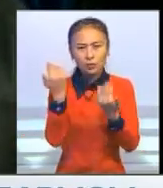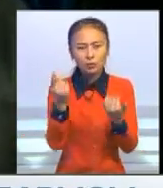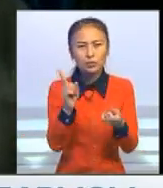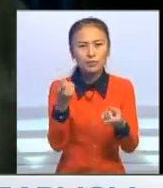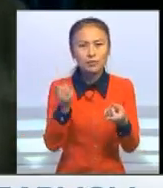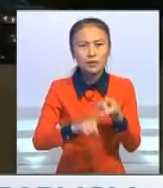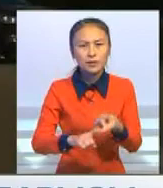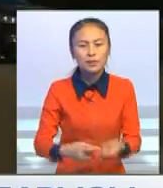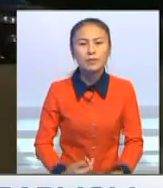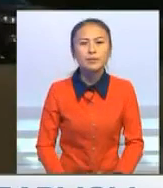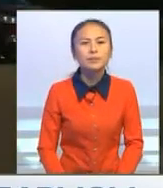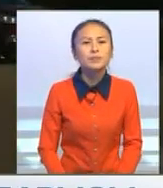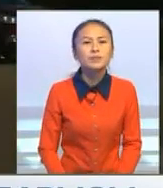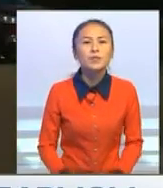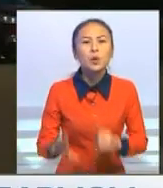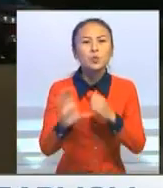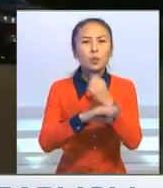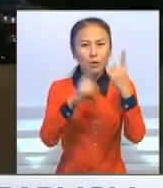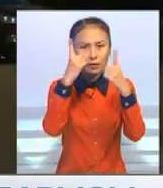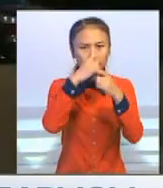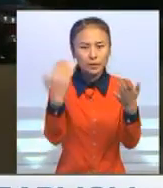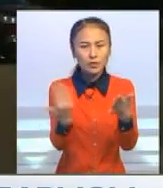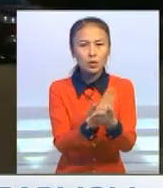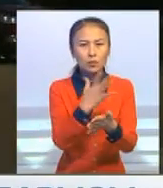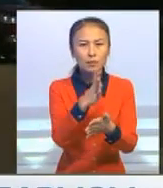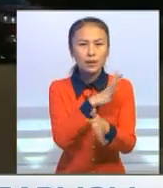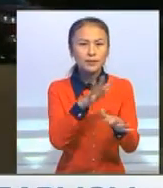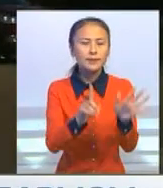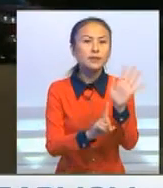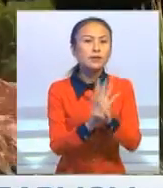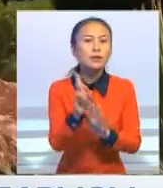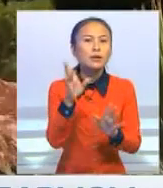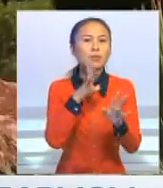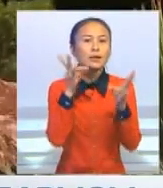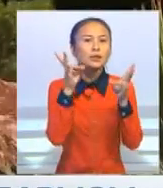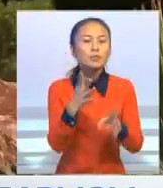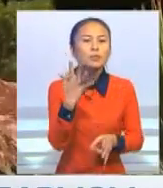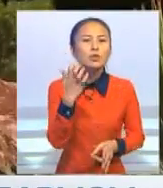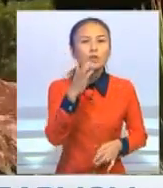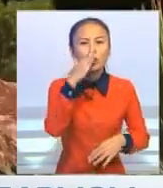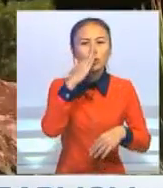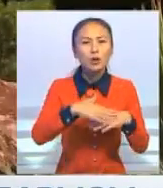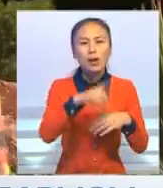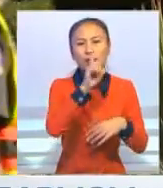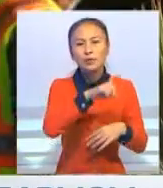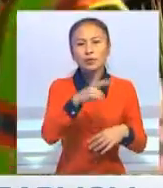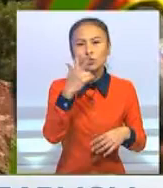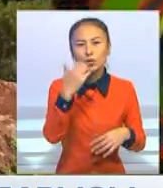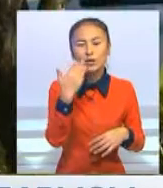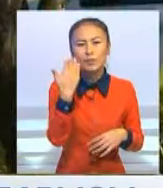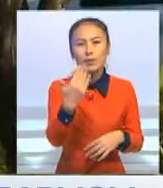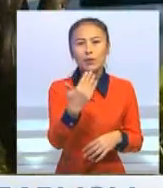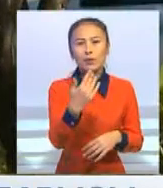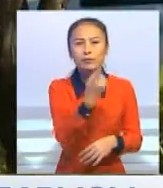жоқ. Соңғы ақпаратқа қарағанда шабуыл кезінде жараланған 500-ге жуық адамның 300-ден астамы ауруханадан